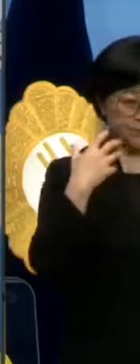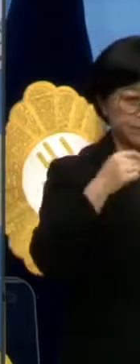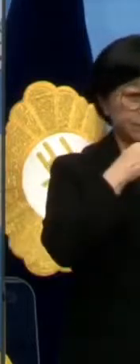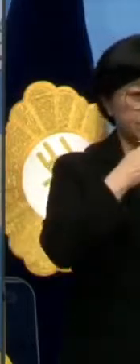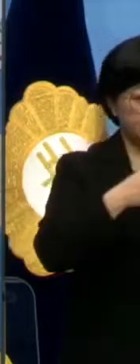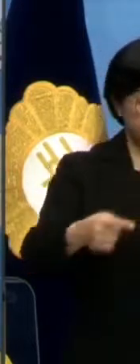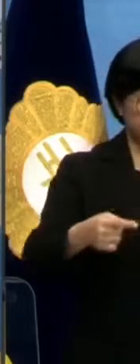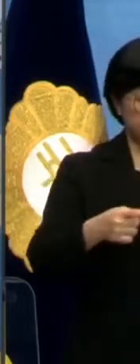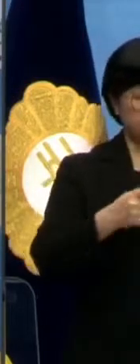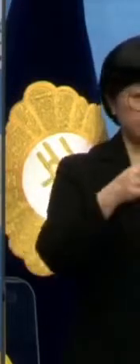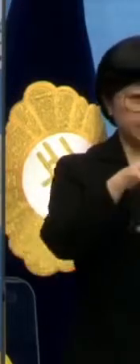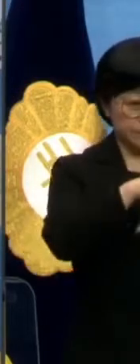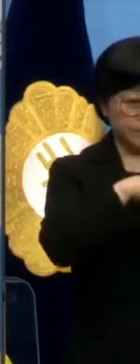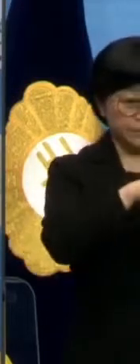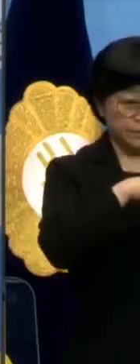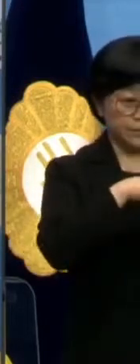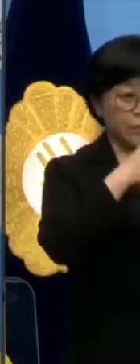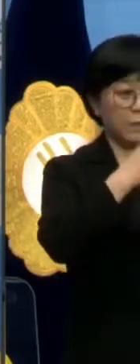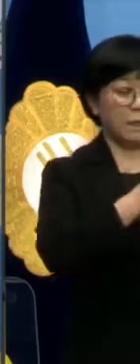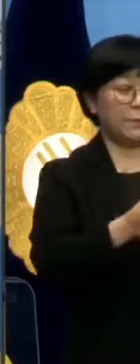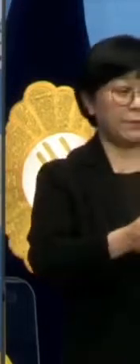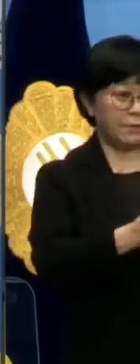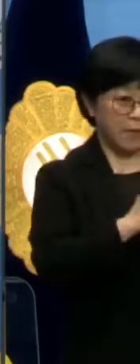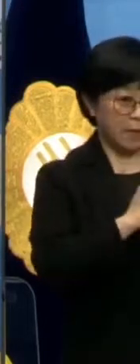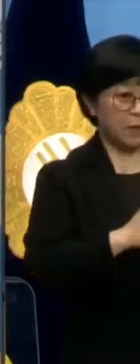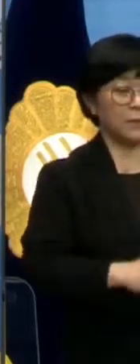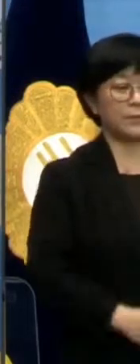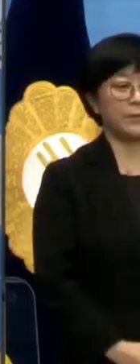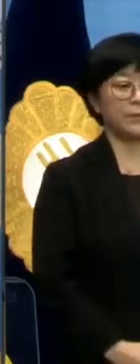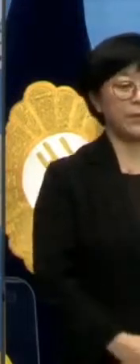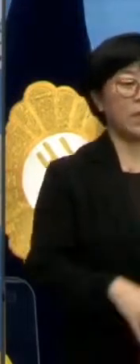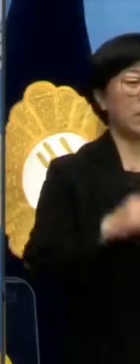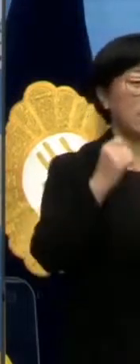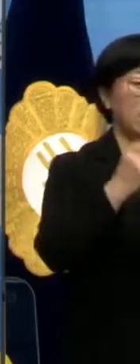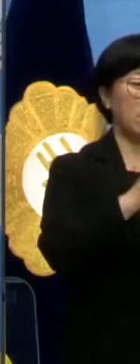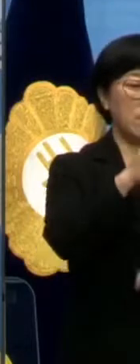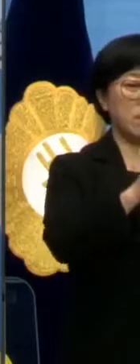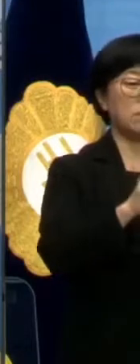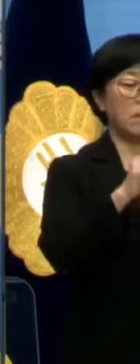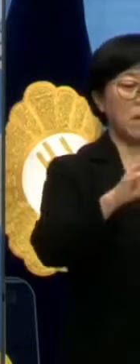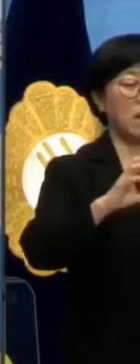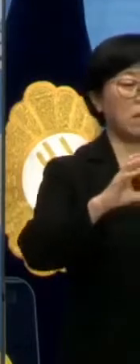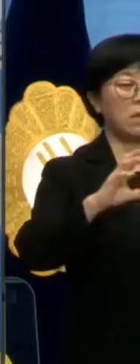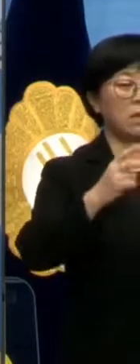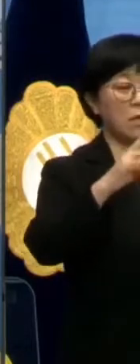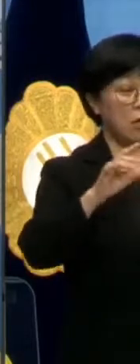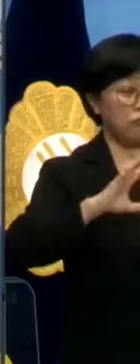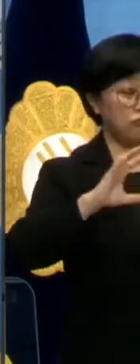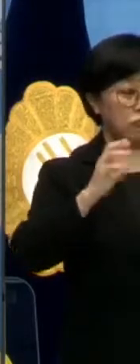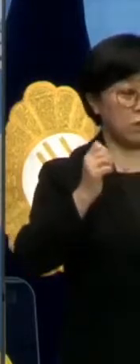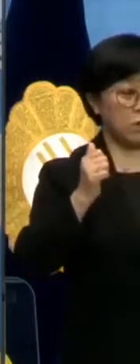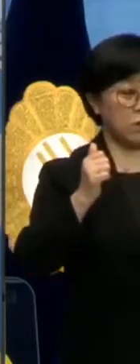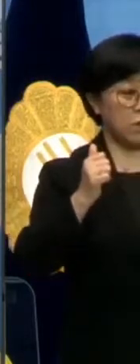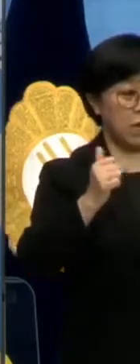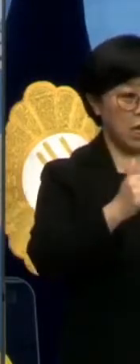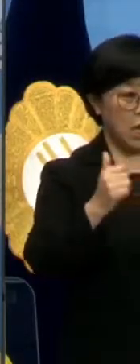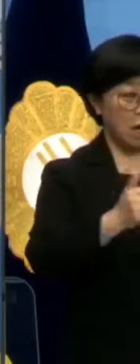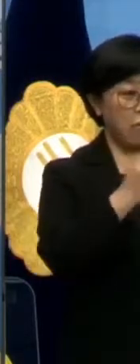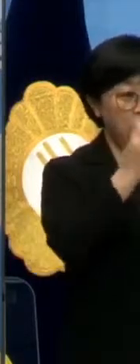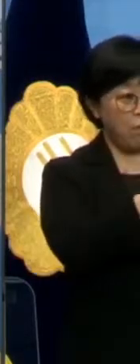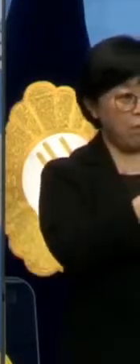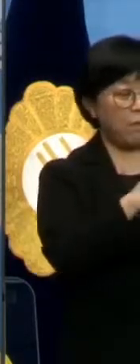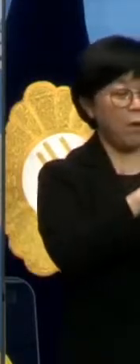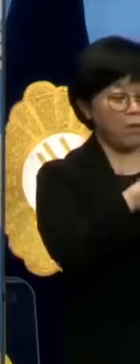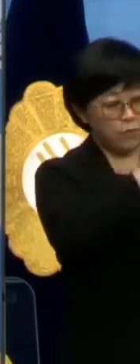손실 보상 체계를 즉각 마련하십시오. 이미 21대 국회에 법률로 관련 법률이 발의되어